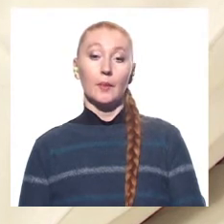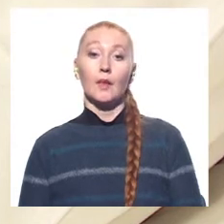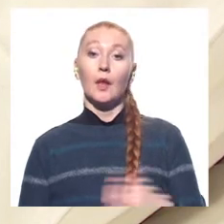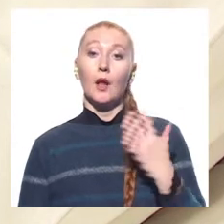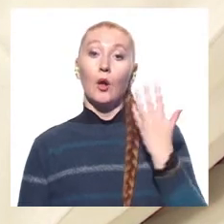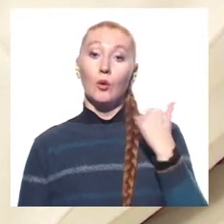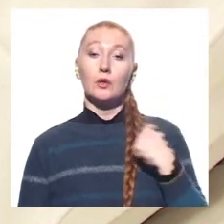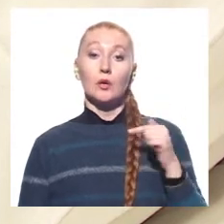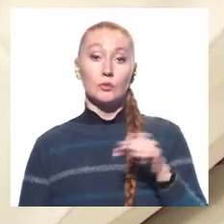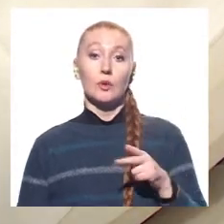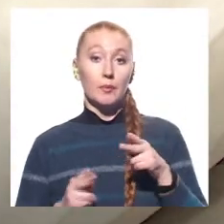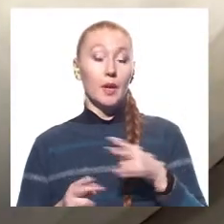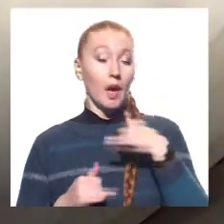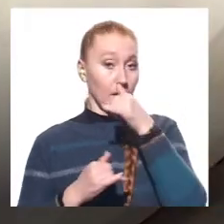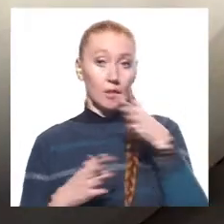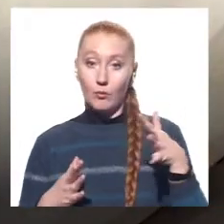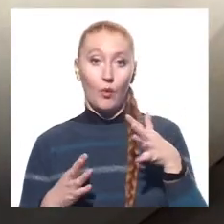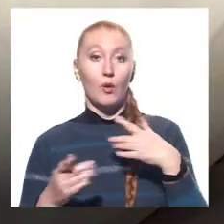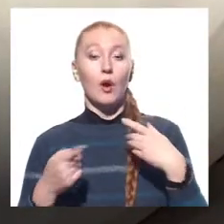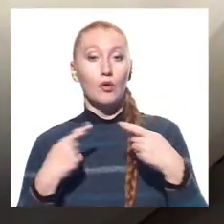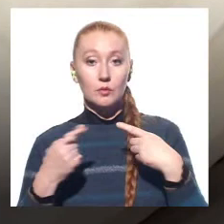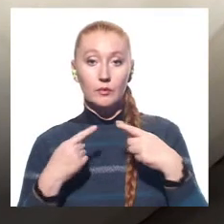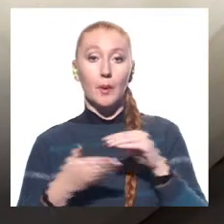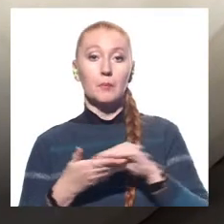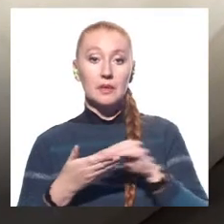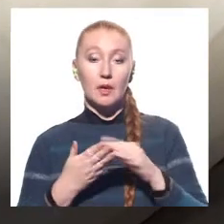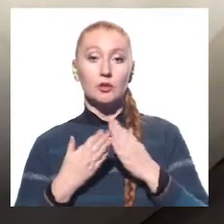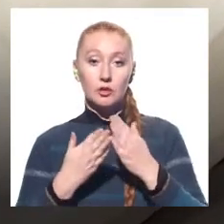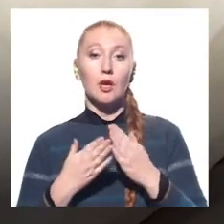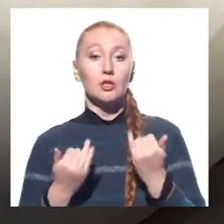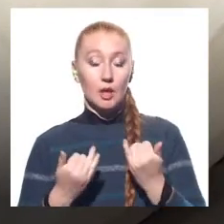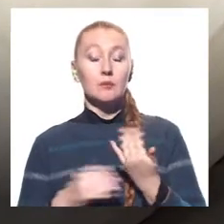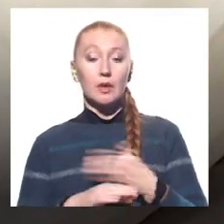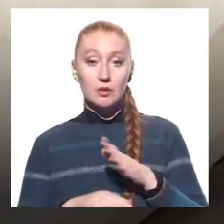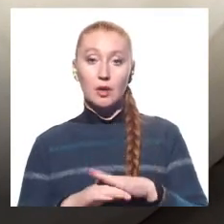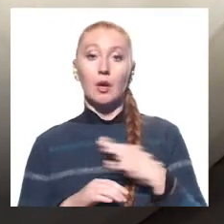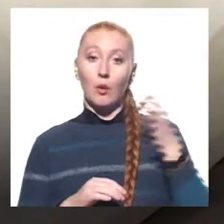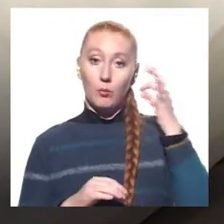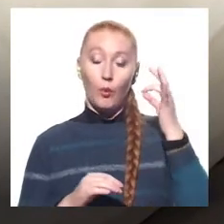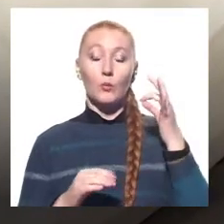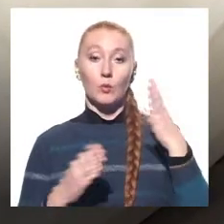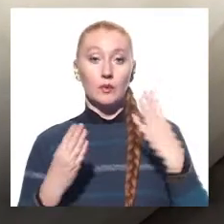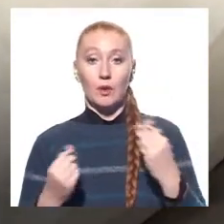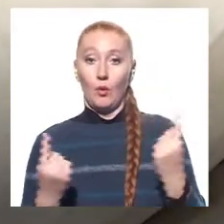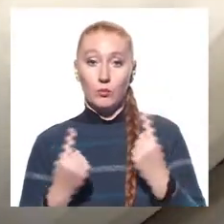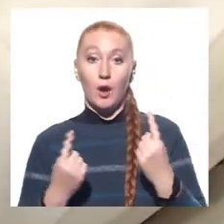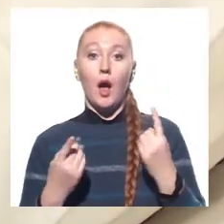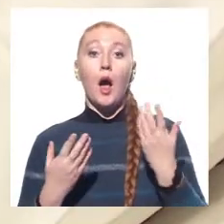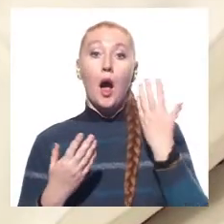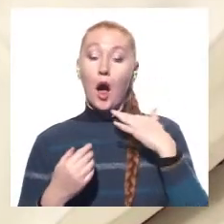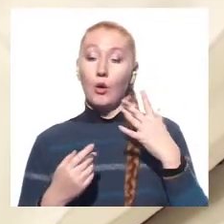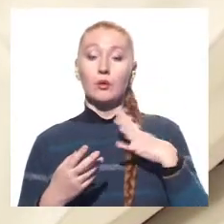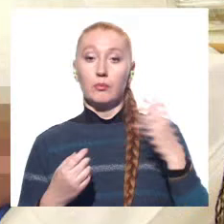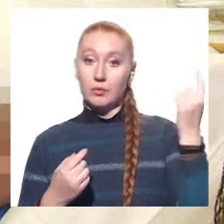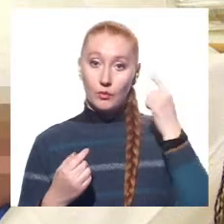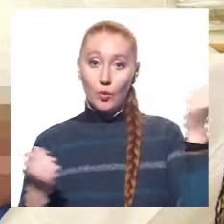Коли я сюди приїхав, я не міг говорити і писати, читати, і досі мені важко. Пам'ятаю день, був звичайний день, а як поранення отримав, не